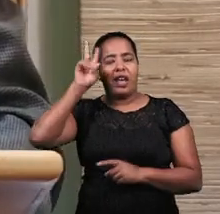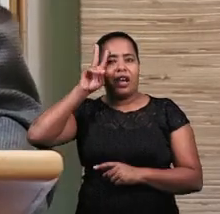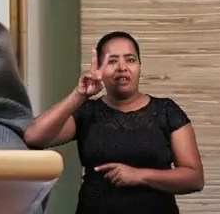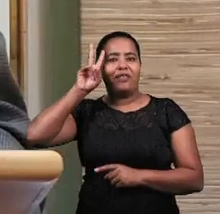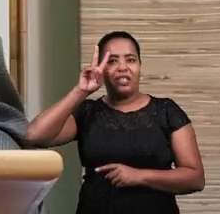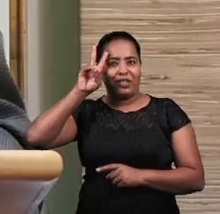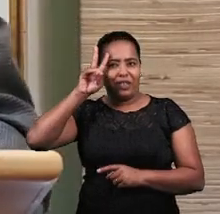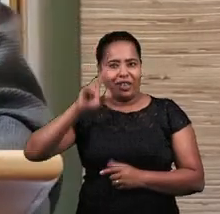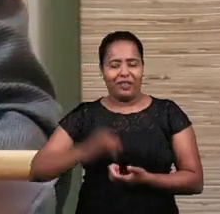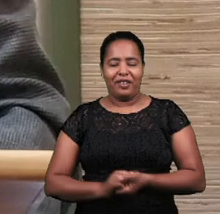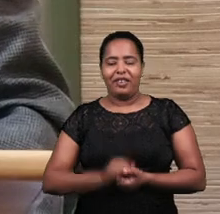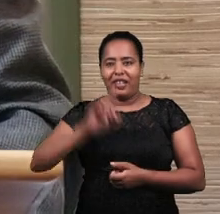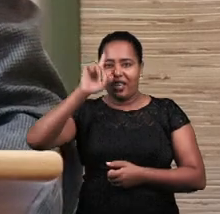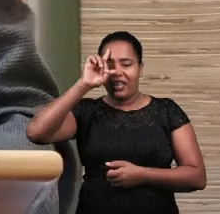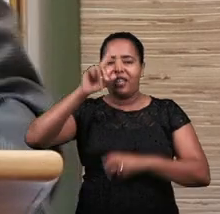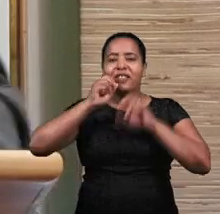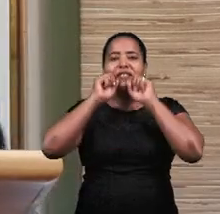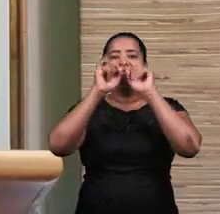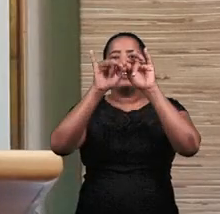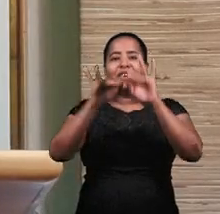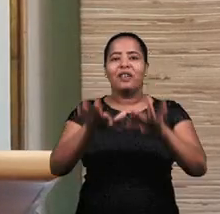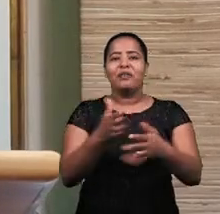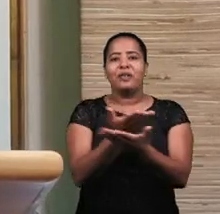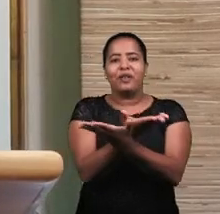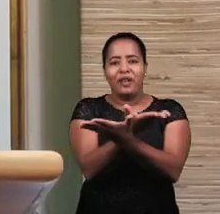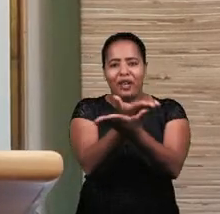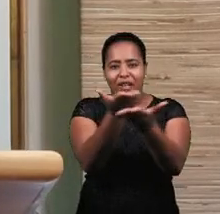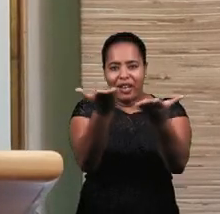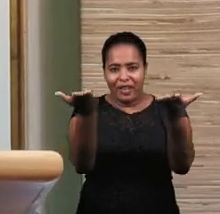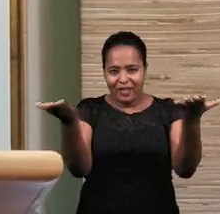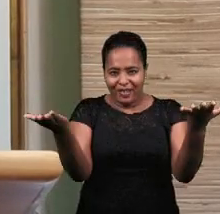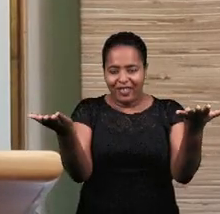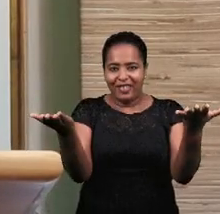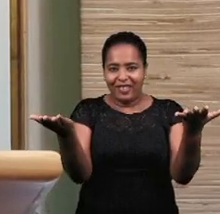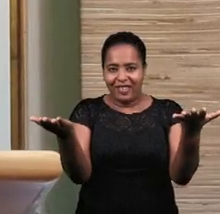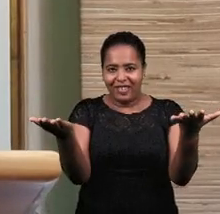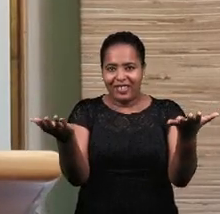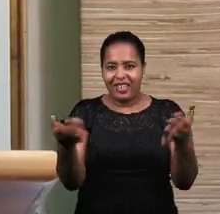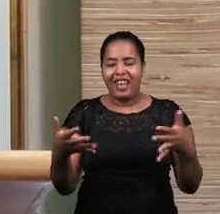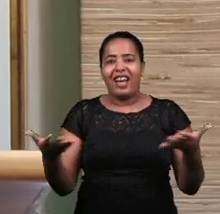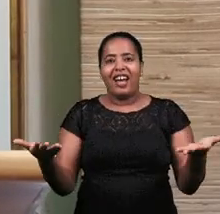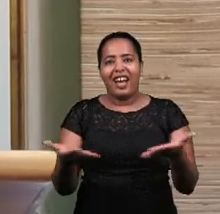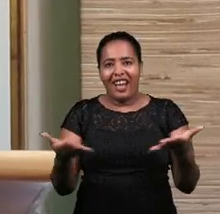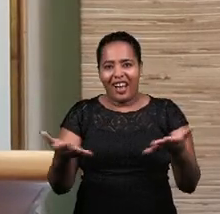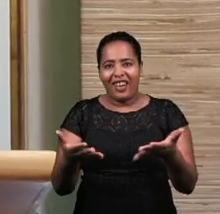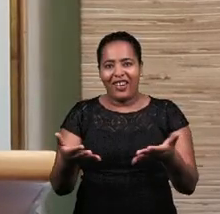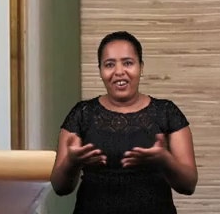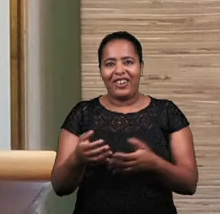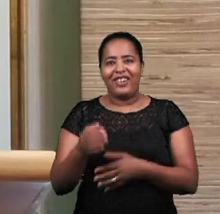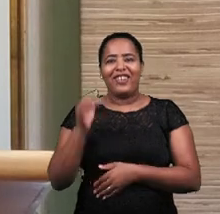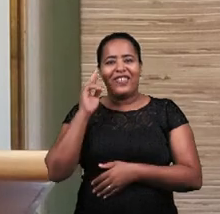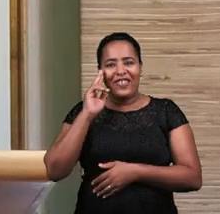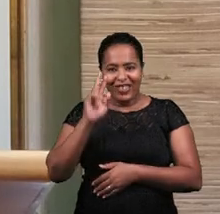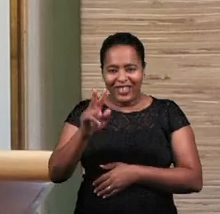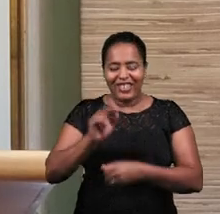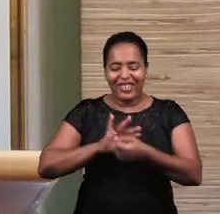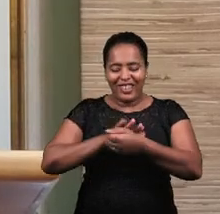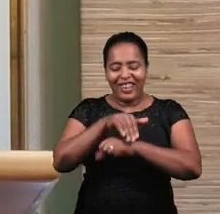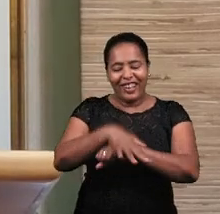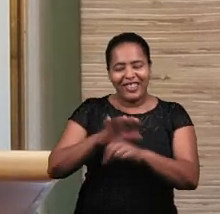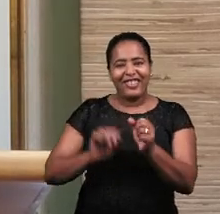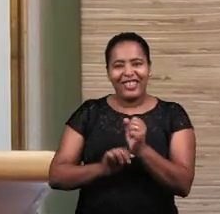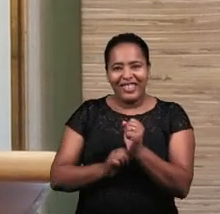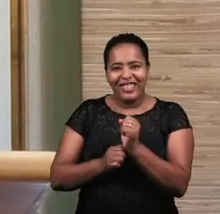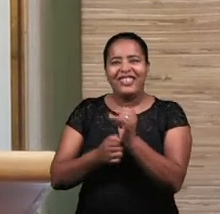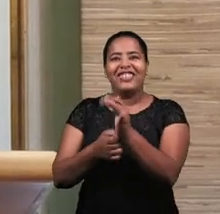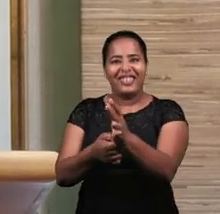histoire. Mes frères et sœurs, que Dieu bénisse à tous et que maintenant, vous allez voir l'énigme. Le soir encore. On ne dit